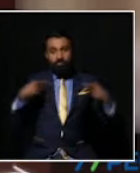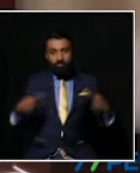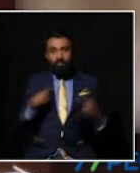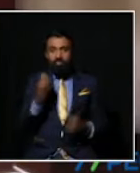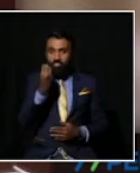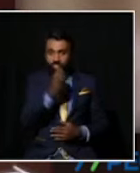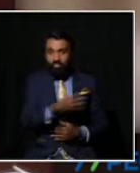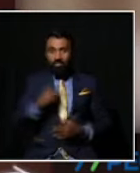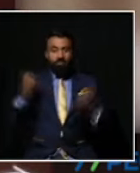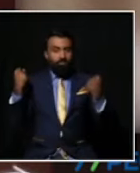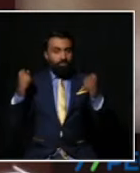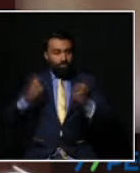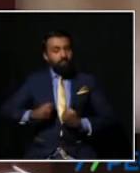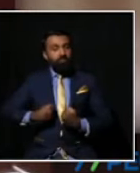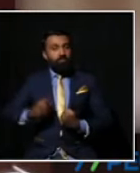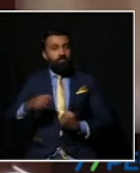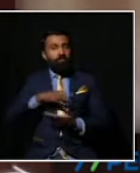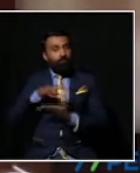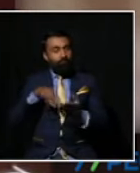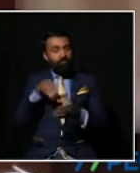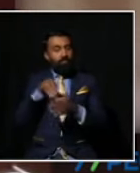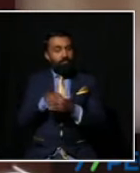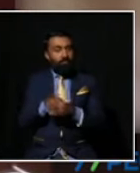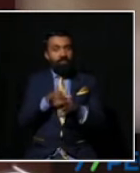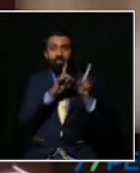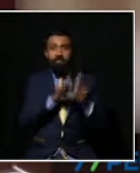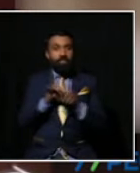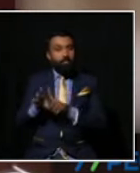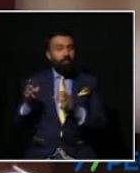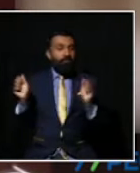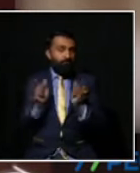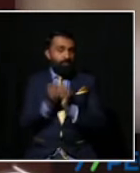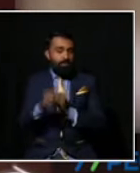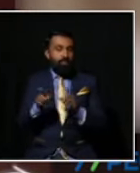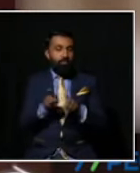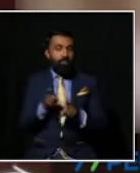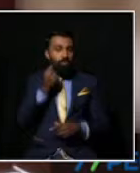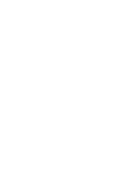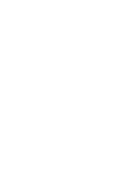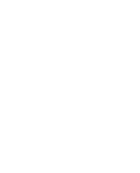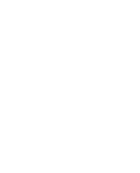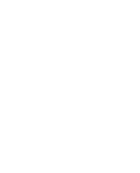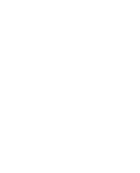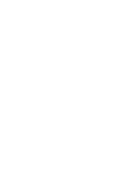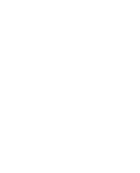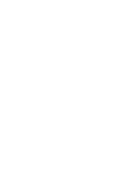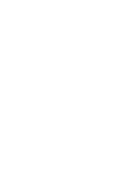මේකේ සභාපතිකම සහ සංයුතිය සමසමව ක්‍රියාත්මක කරන්න කියලා මම යෝජනා කරනවා. හරි කල්පනා.